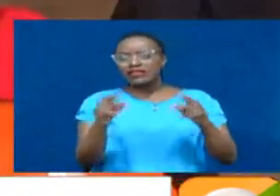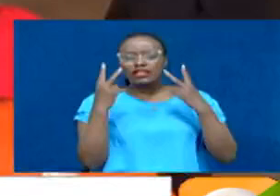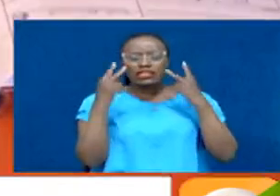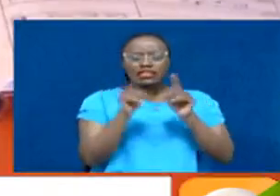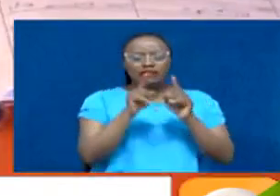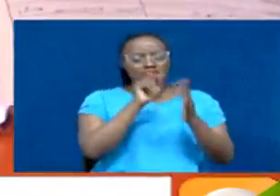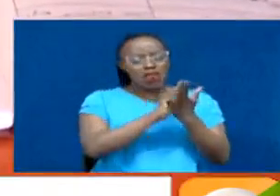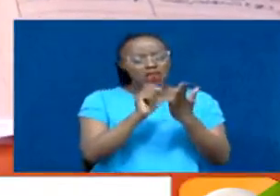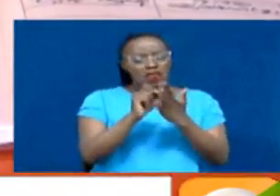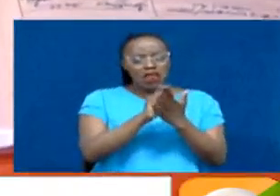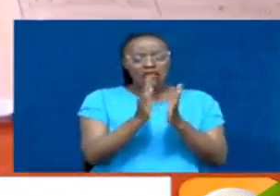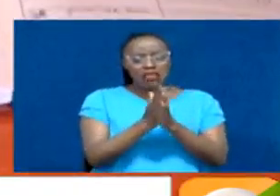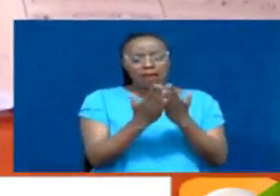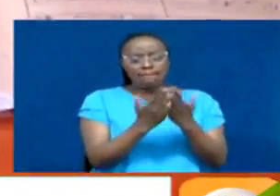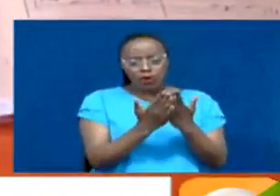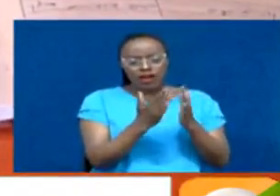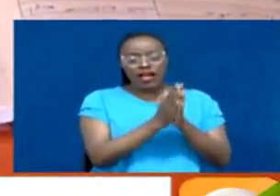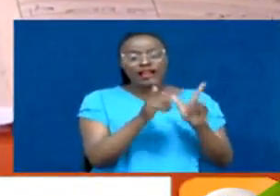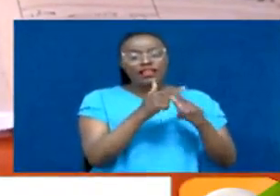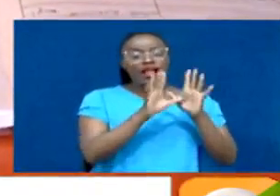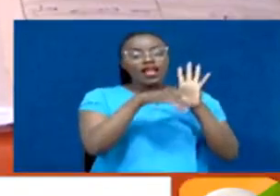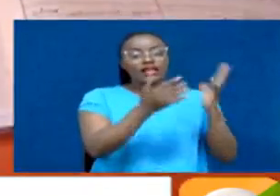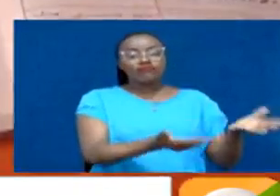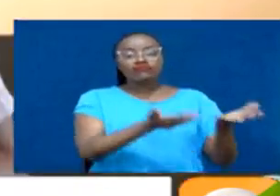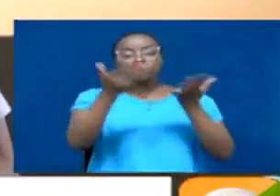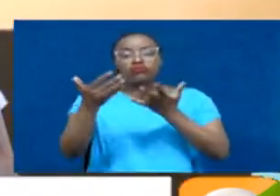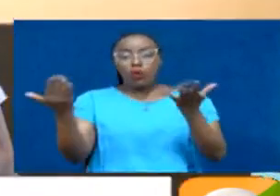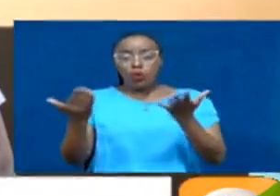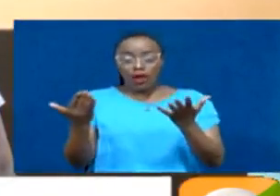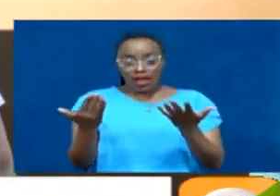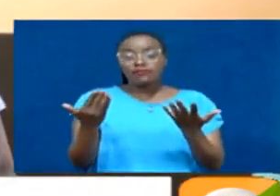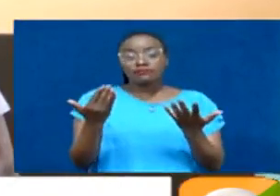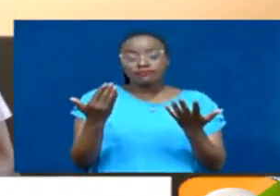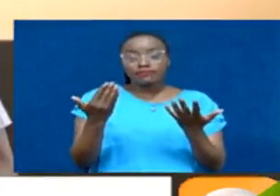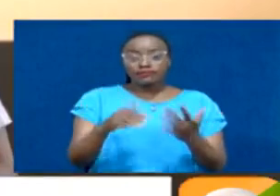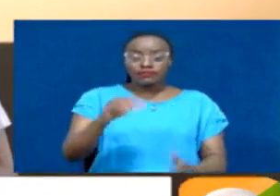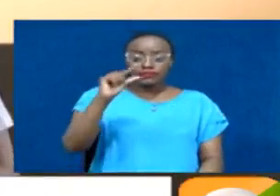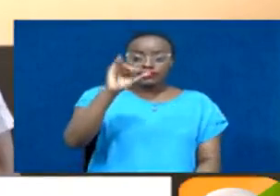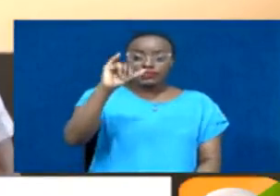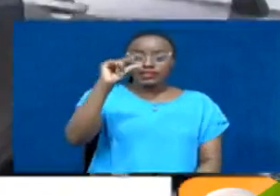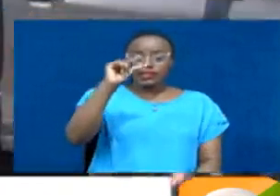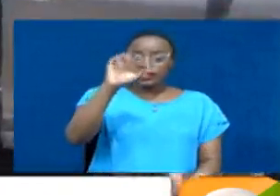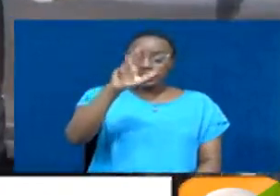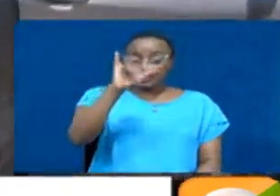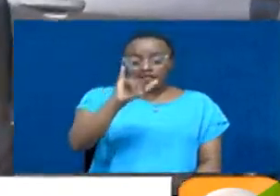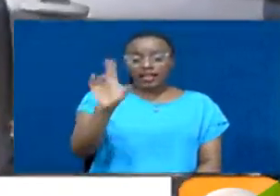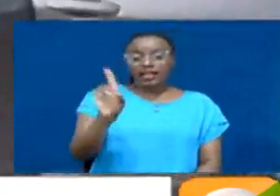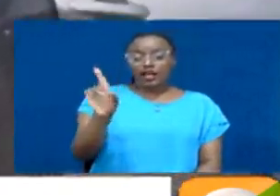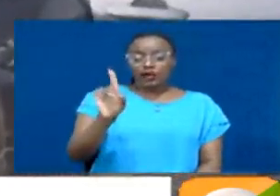alionekana akijaza kitabu cha wageni, na akasafirishwa moja kwa moja hadi katika kituo cha polisi cha Gigiri Nairobi.